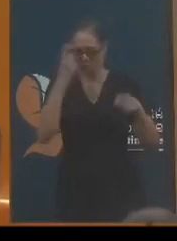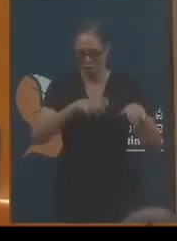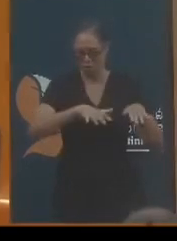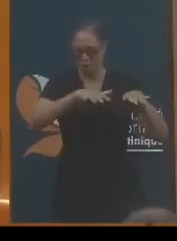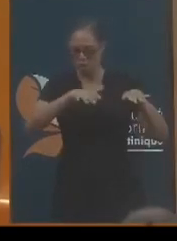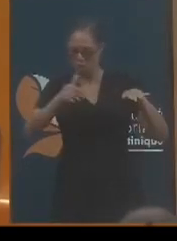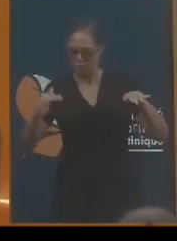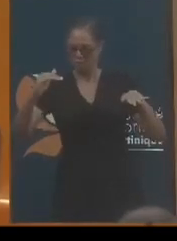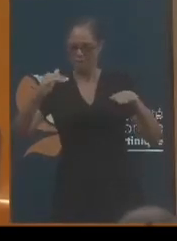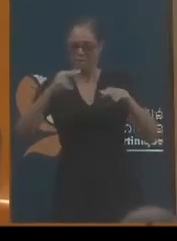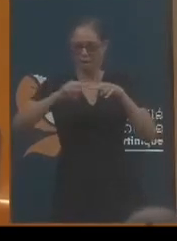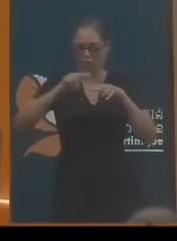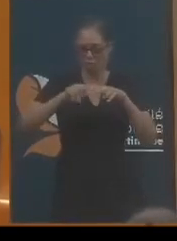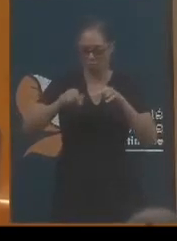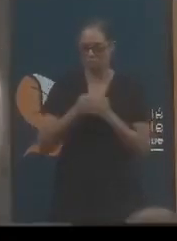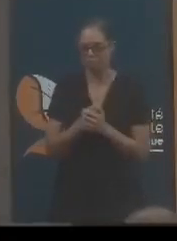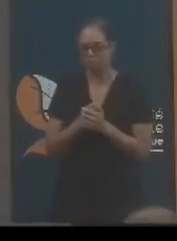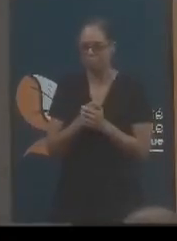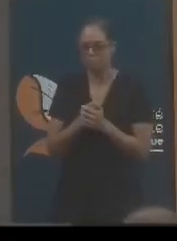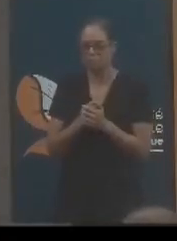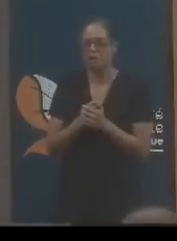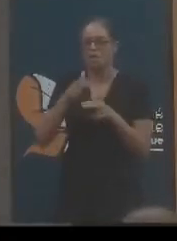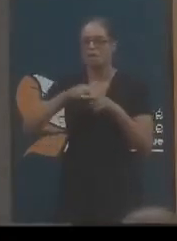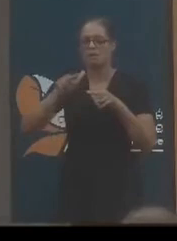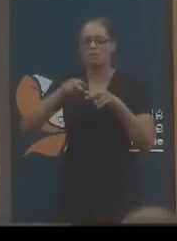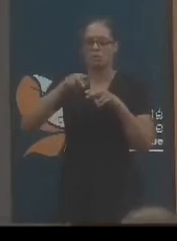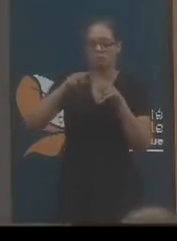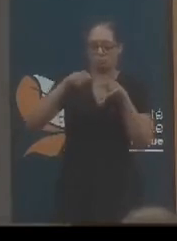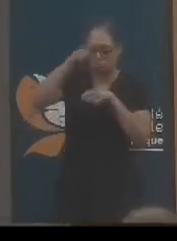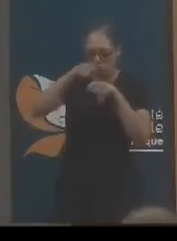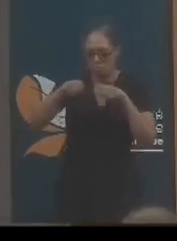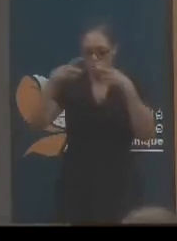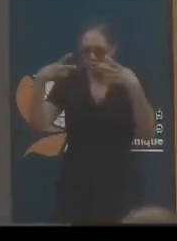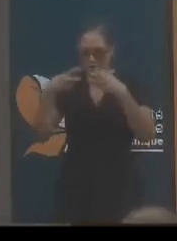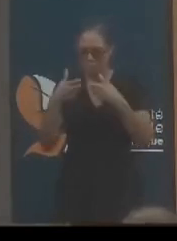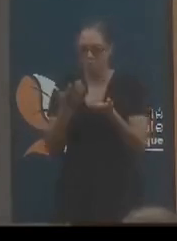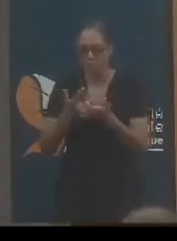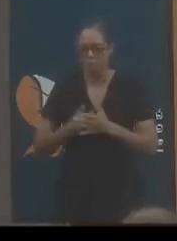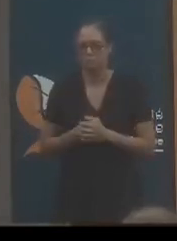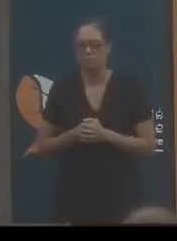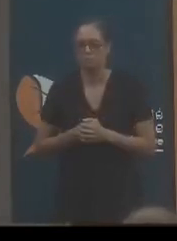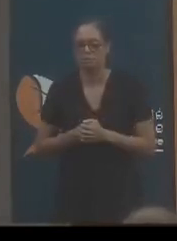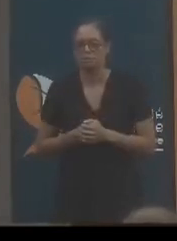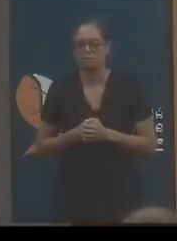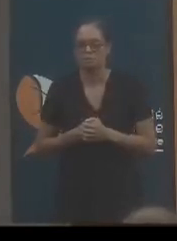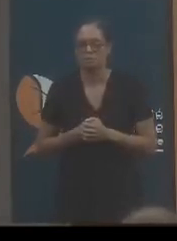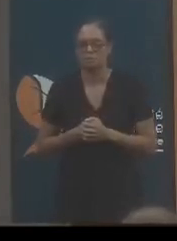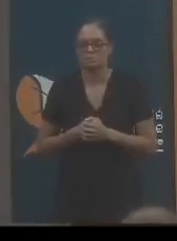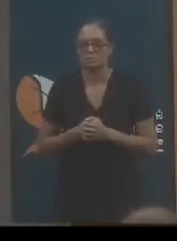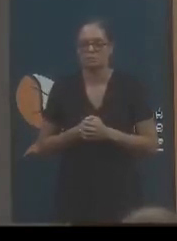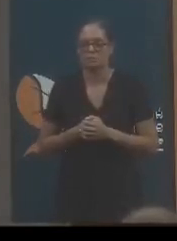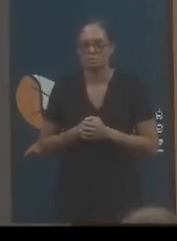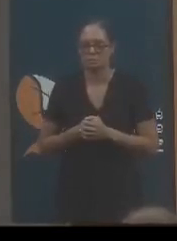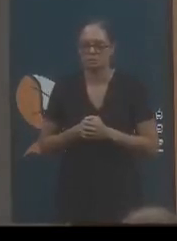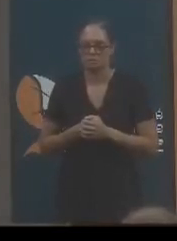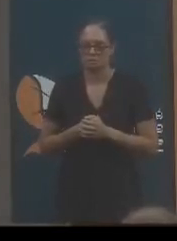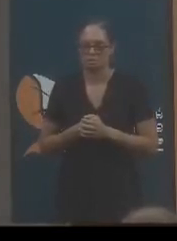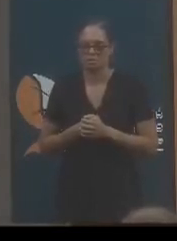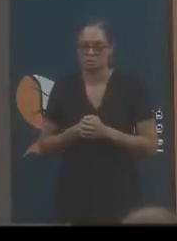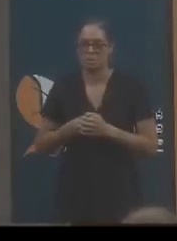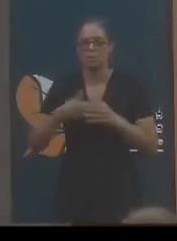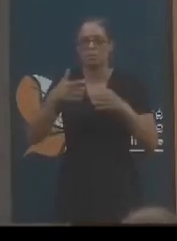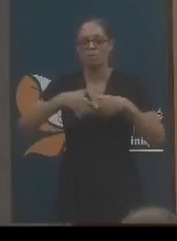Bon. Ces travaux ont été estimés avec un calibrage important des